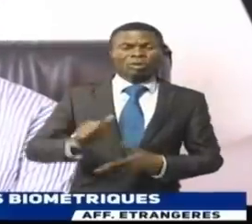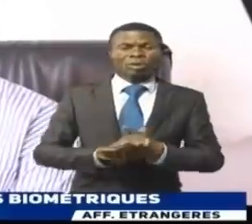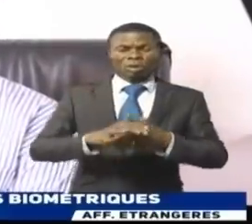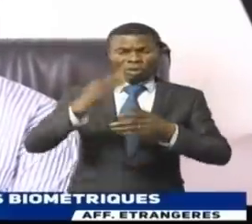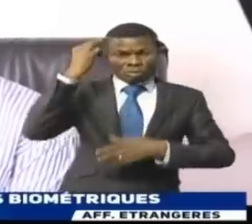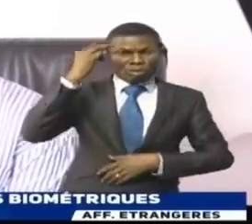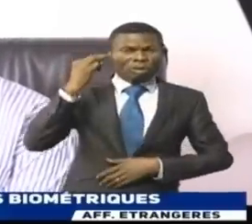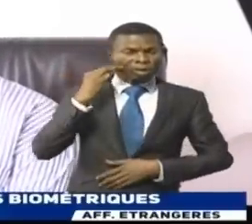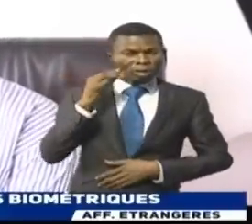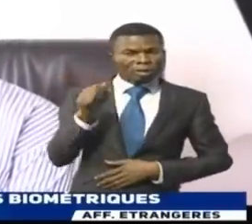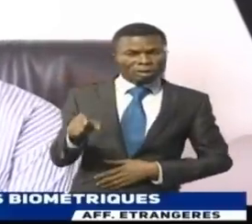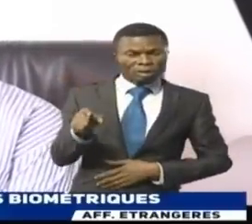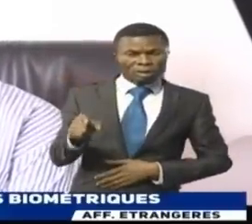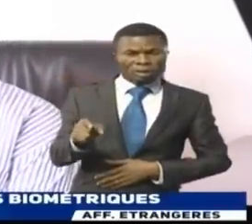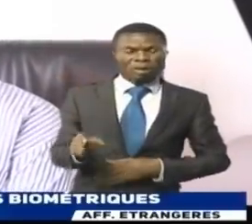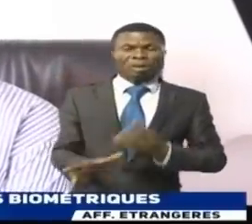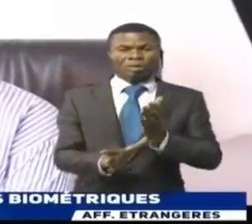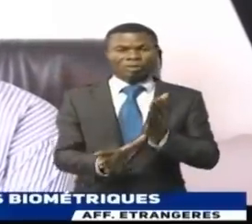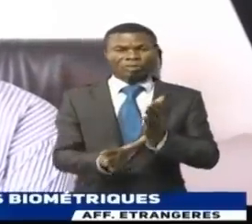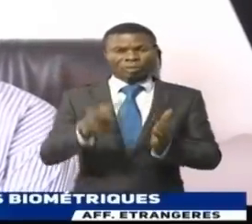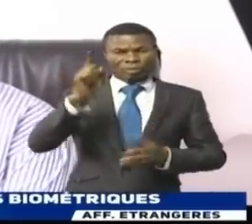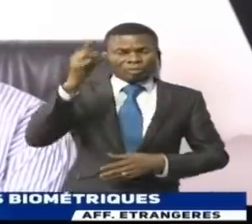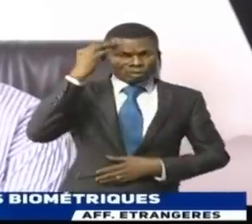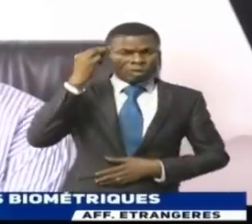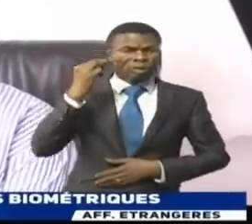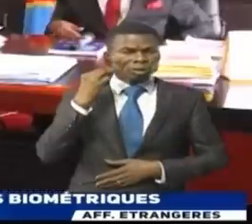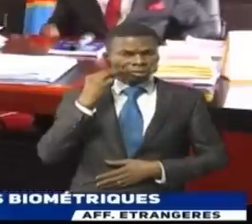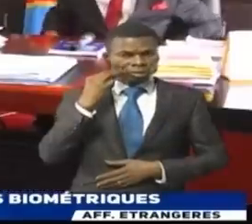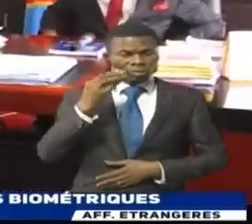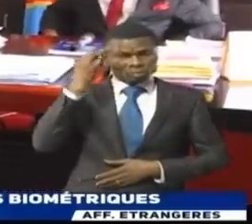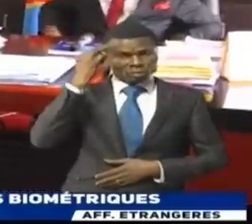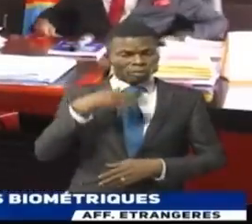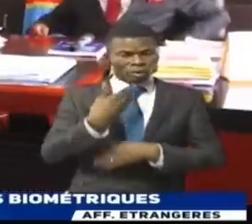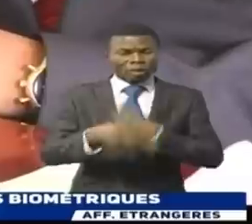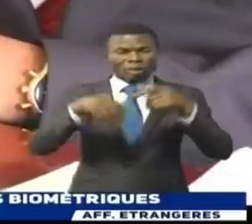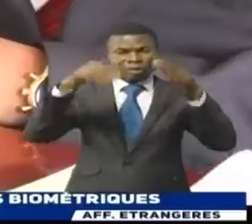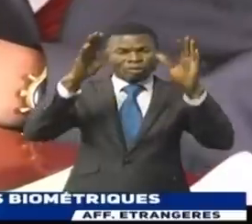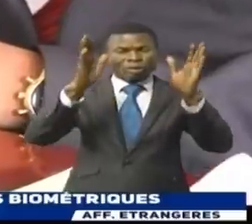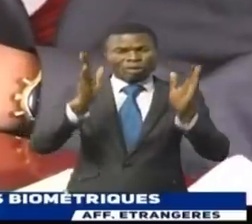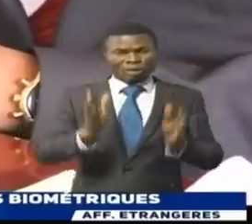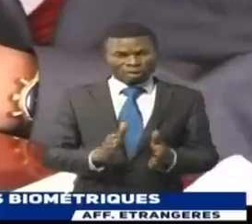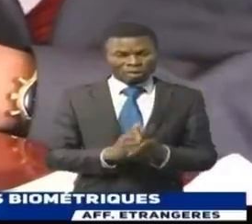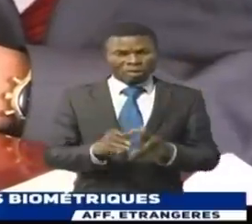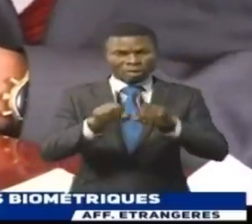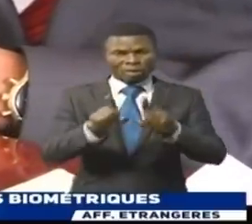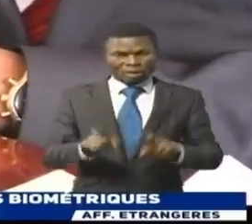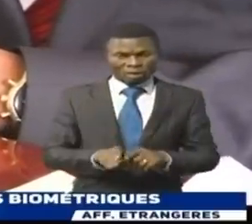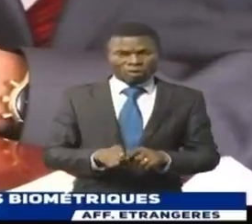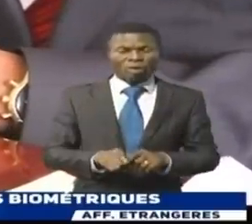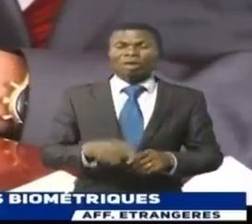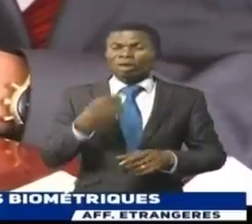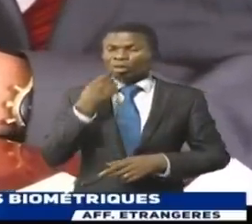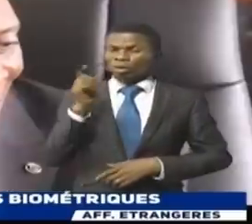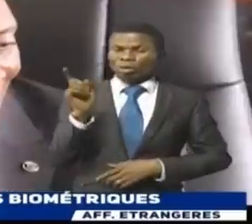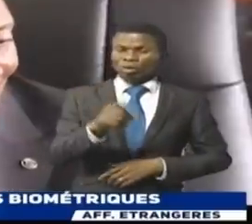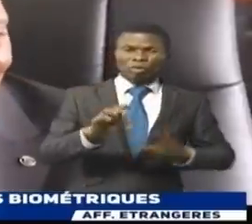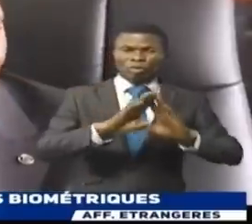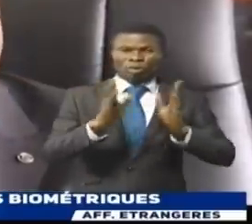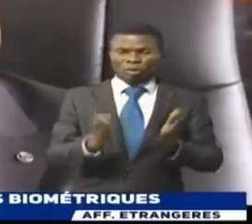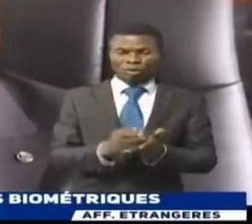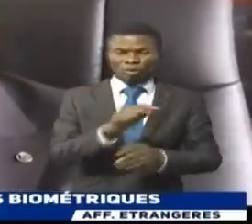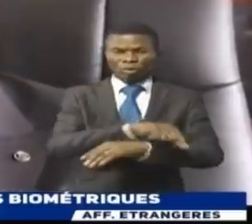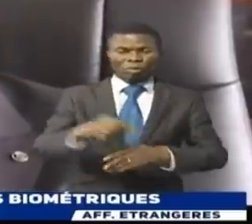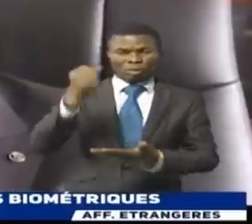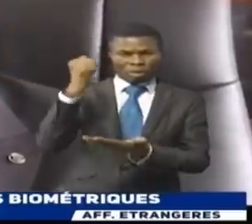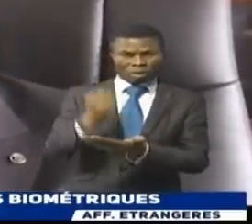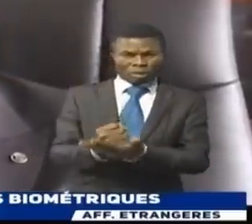Lutundula Palapenapala, vice-premier ministre, ministre des Affaires étrangères, et son instruction à toutes nos ambassades